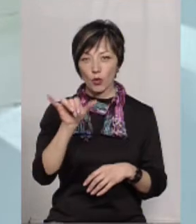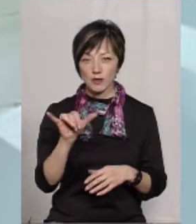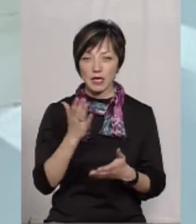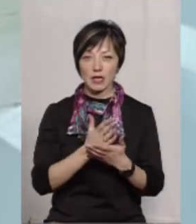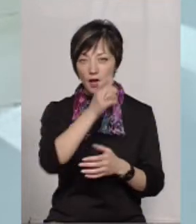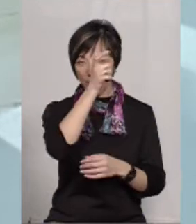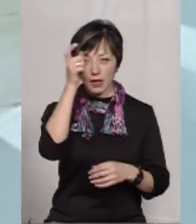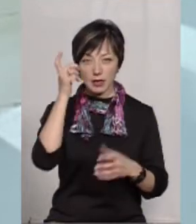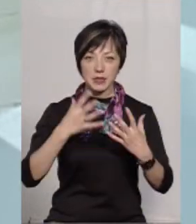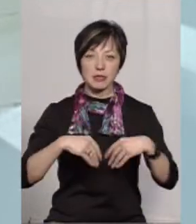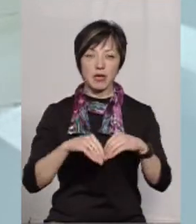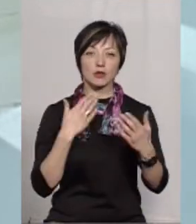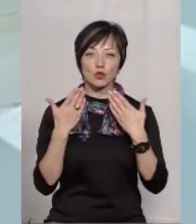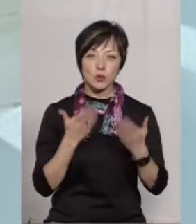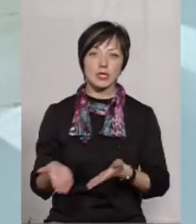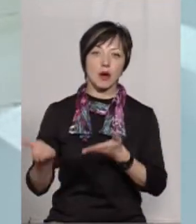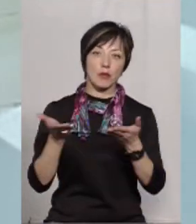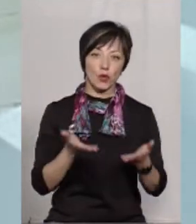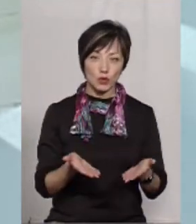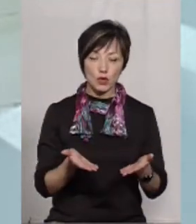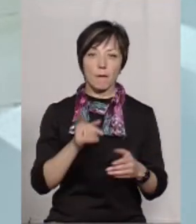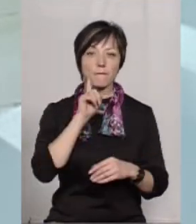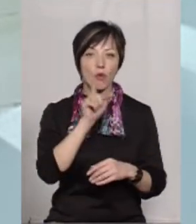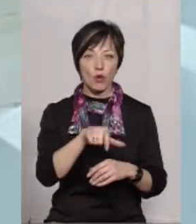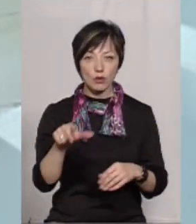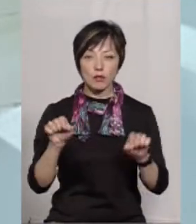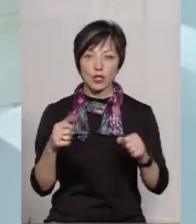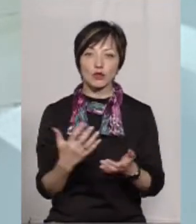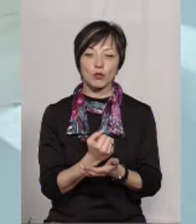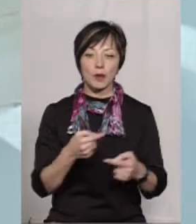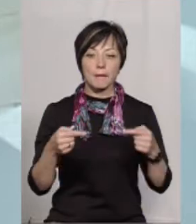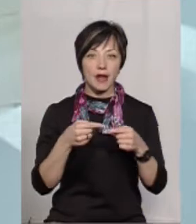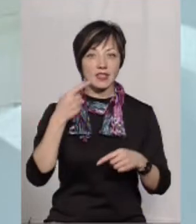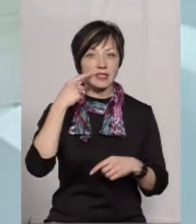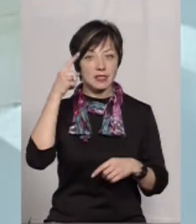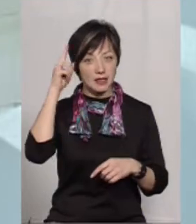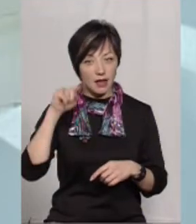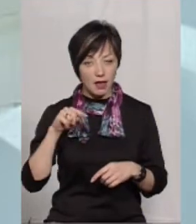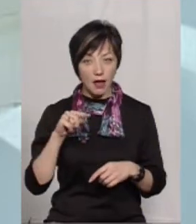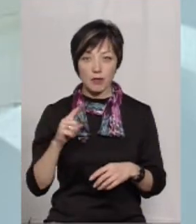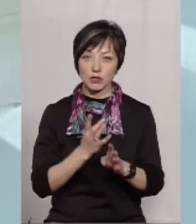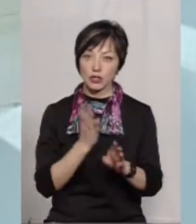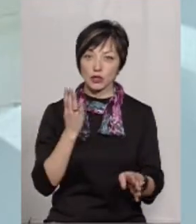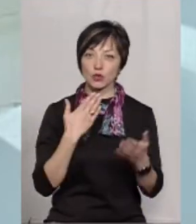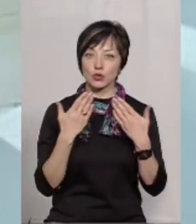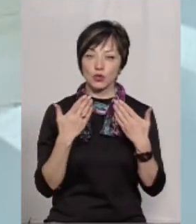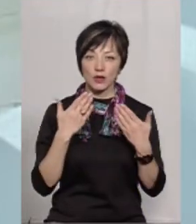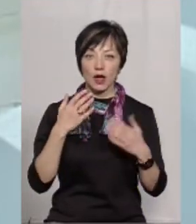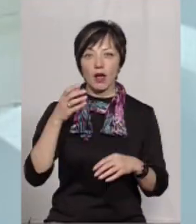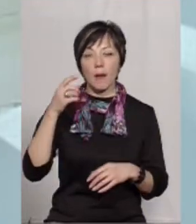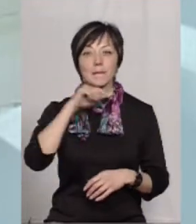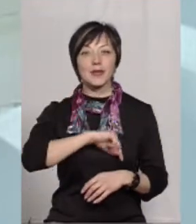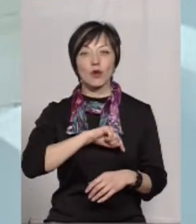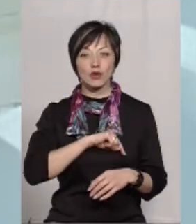зараз Академія сімейних стосунків, куди ми запрошуємо молодь, щоб вони могли здобути певні знання. Насамперед, це стосується когнітивного